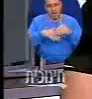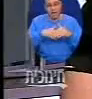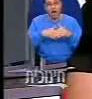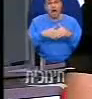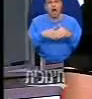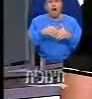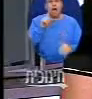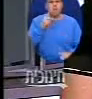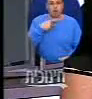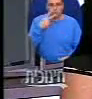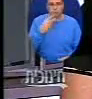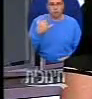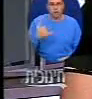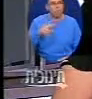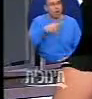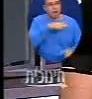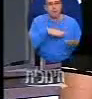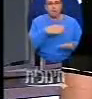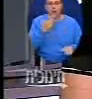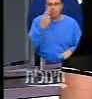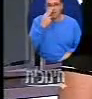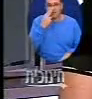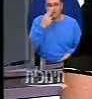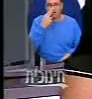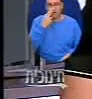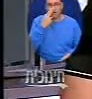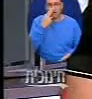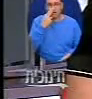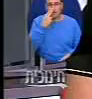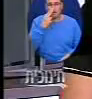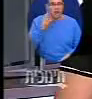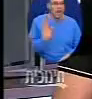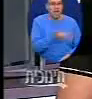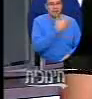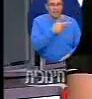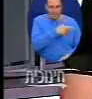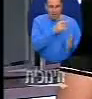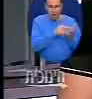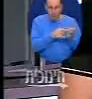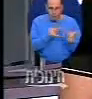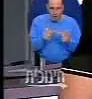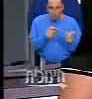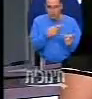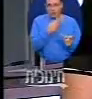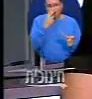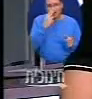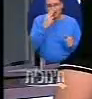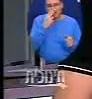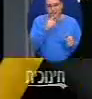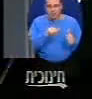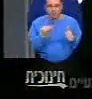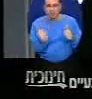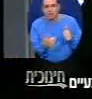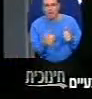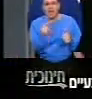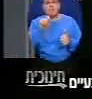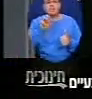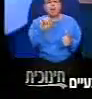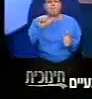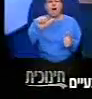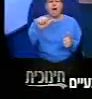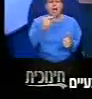אנחנו רואים שיש היום ניסיון של הממשלה בעצם להסיר את ההגנות האלה במסגרת של תמ"א 1, כלומר תכנון